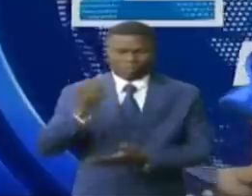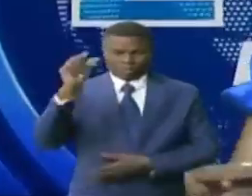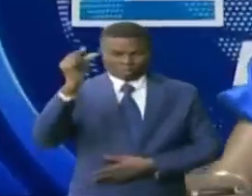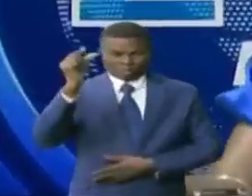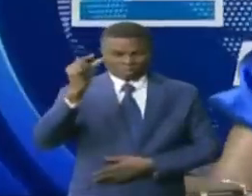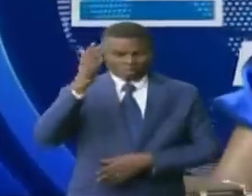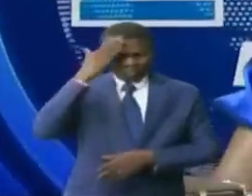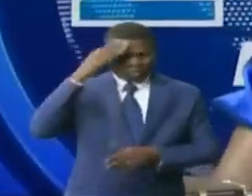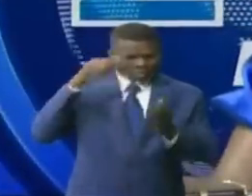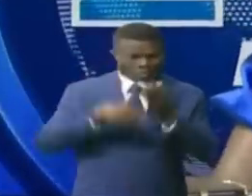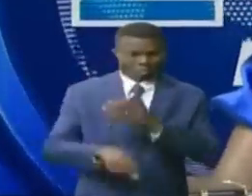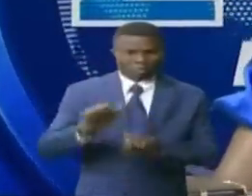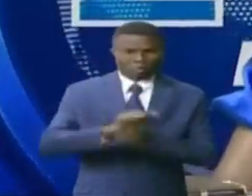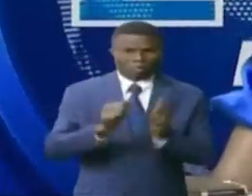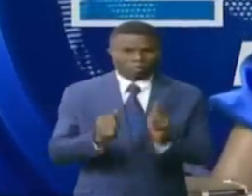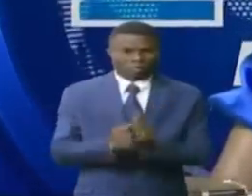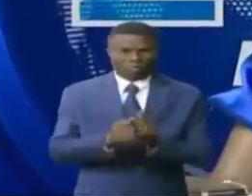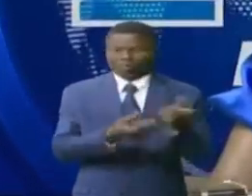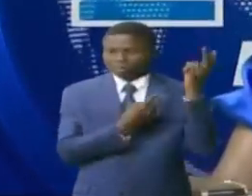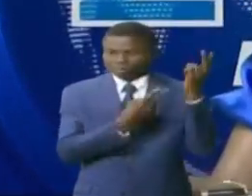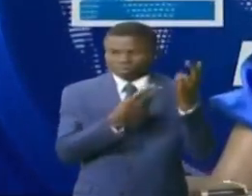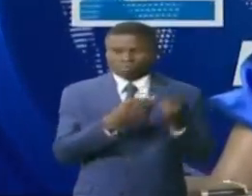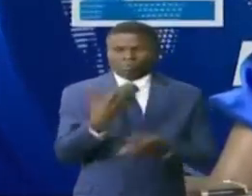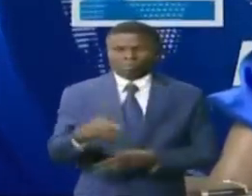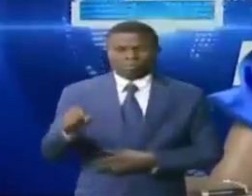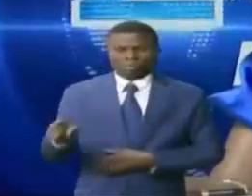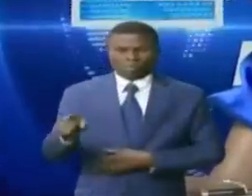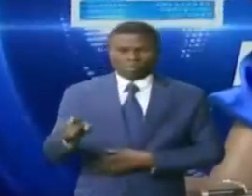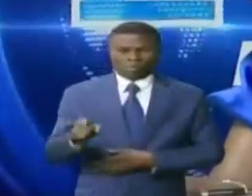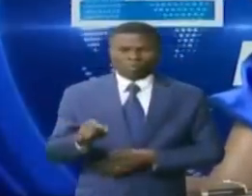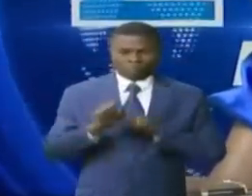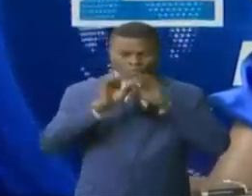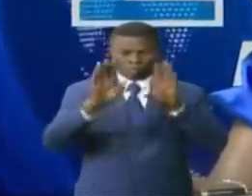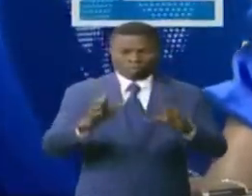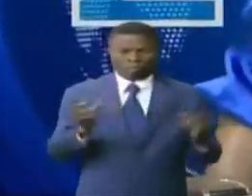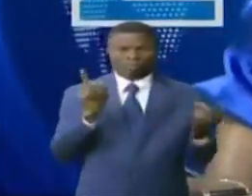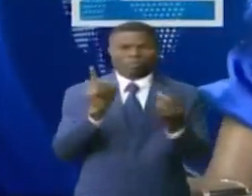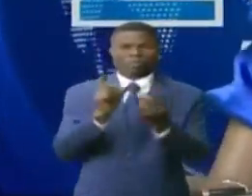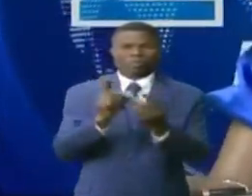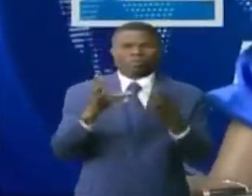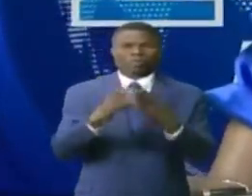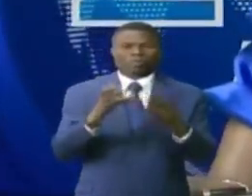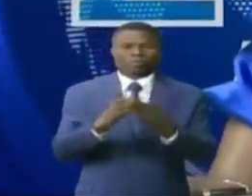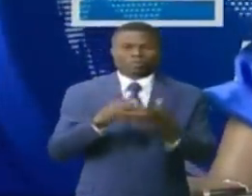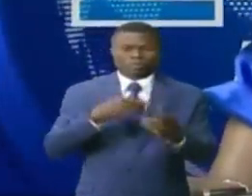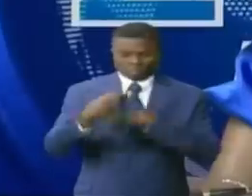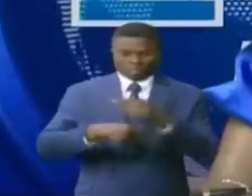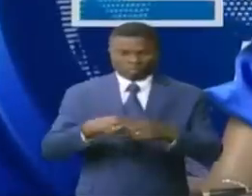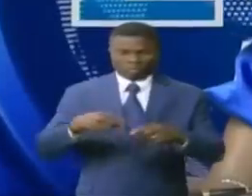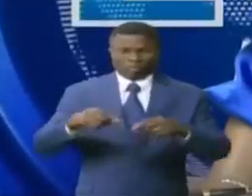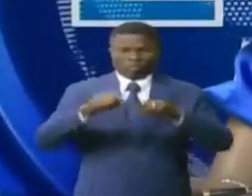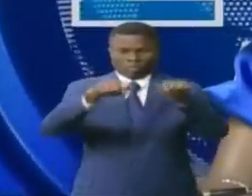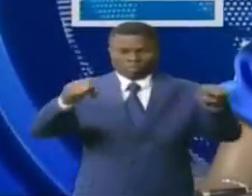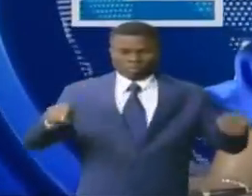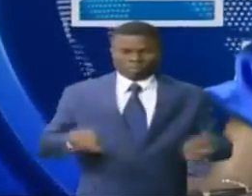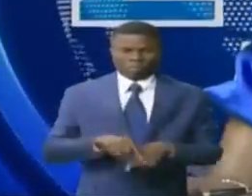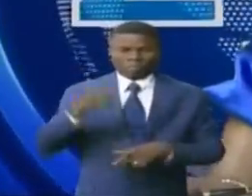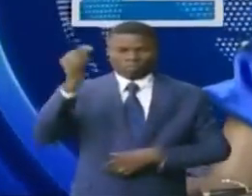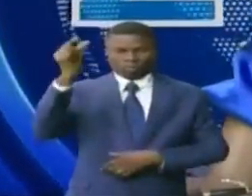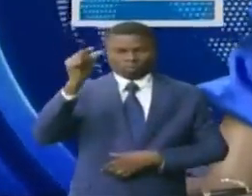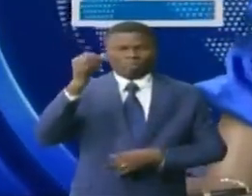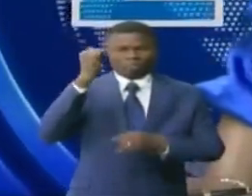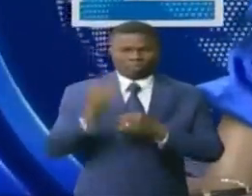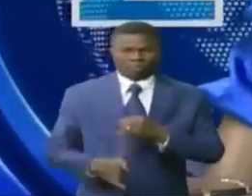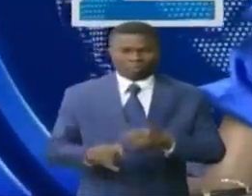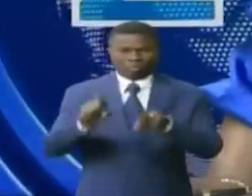un peu plus sur la vraie valeur de leurs produits. Cette inauguration a coïncidé avec le lancement du salon minier et la